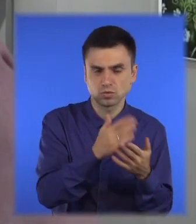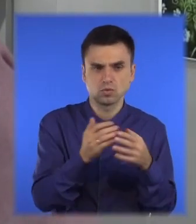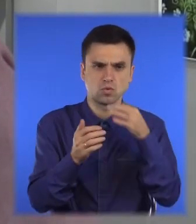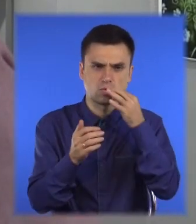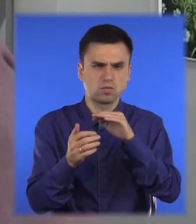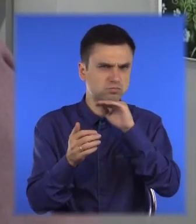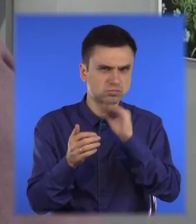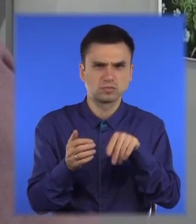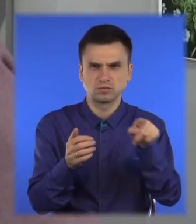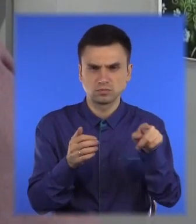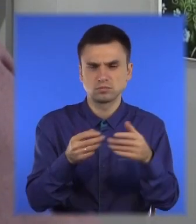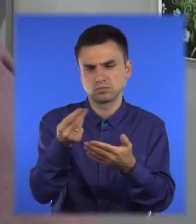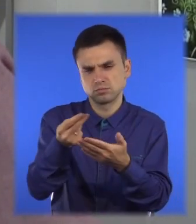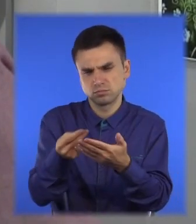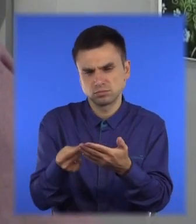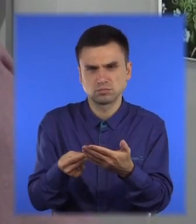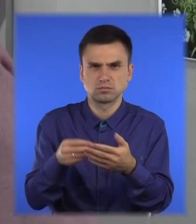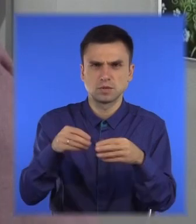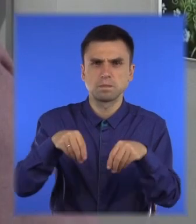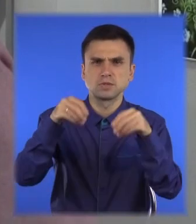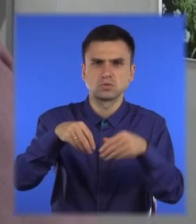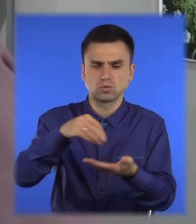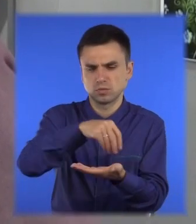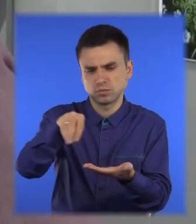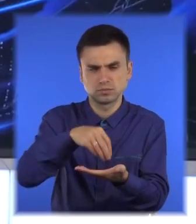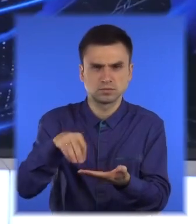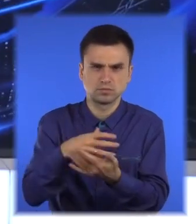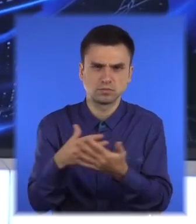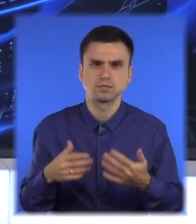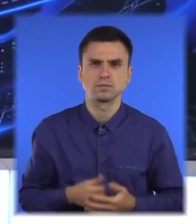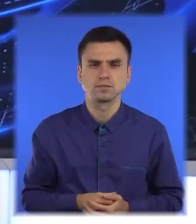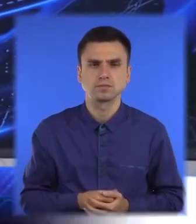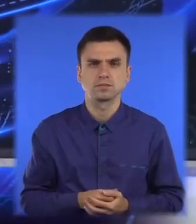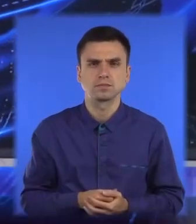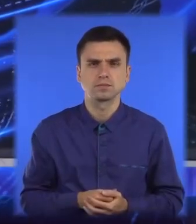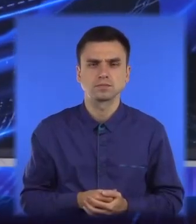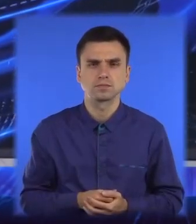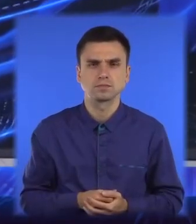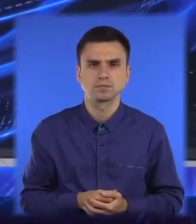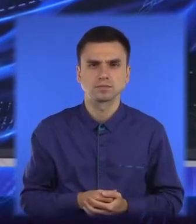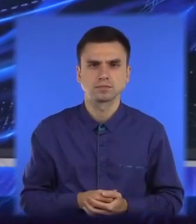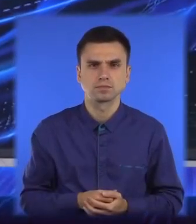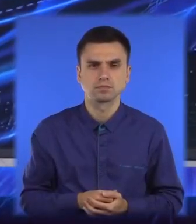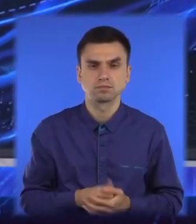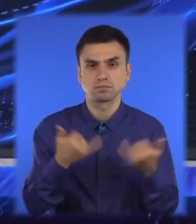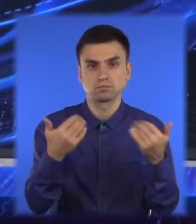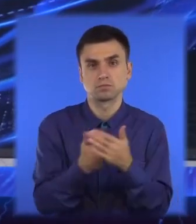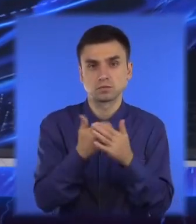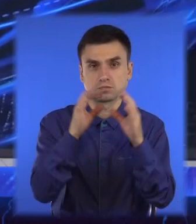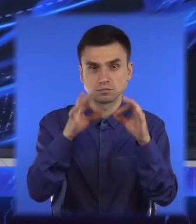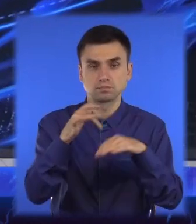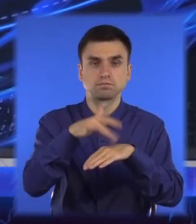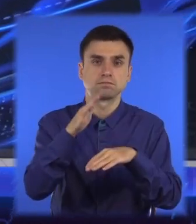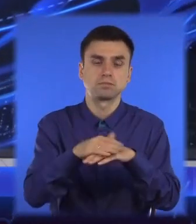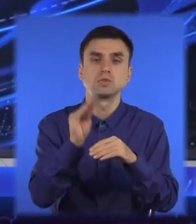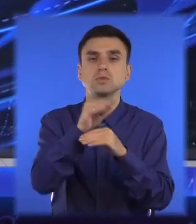робіт наших учнів, які займаються по багато років. На цьому ставимо крапку. Слідкуйте за новинами онлайн на нашому